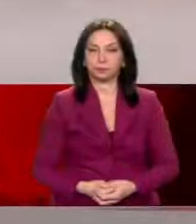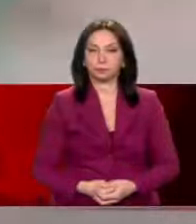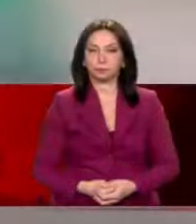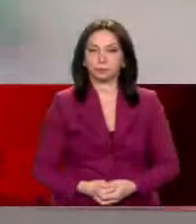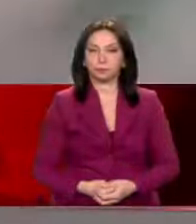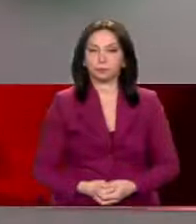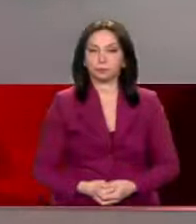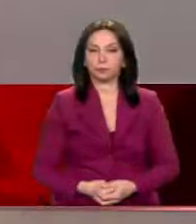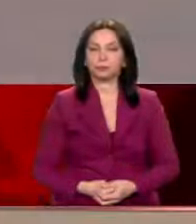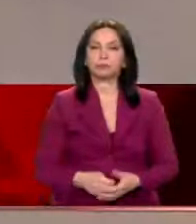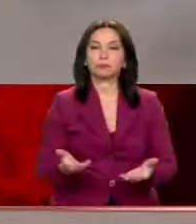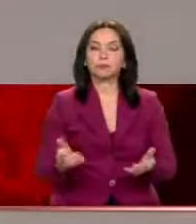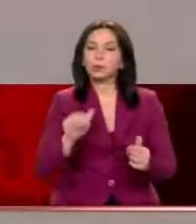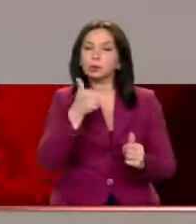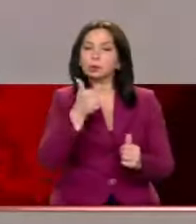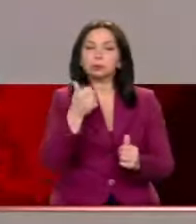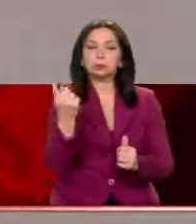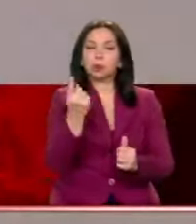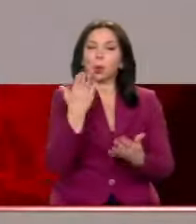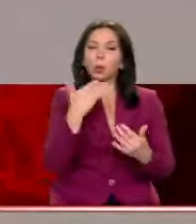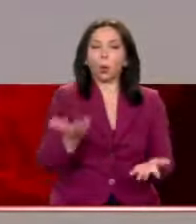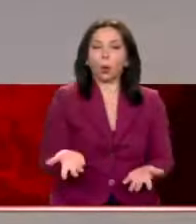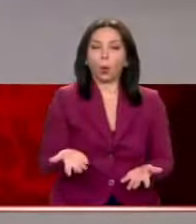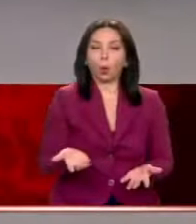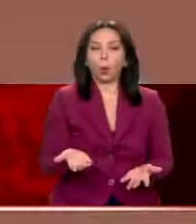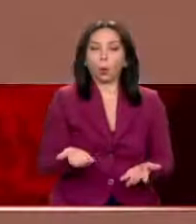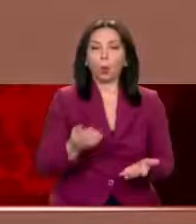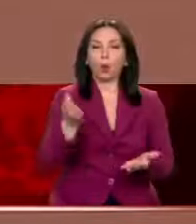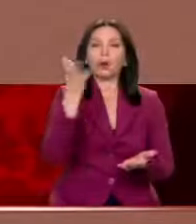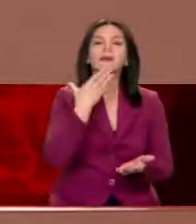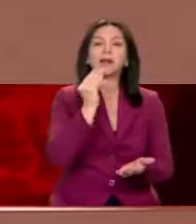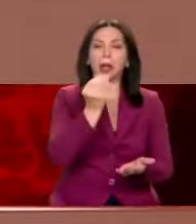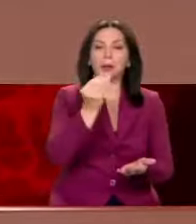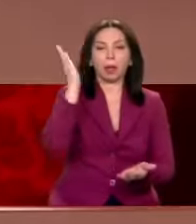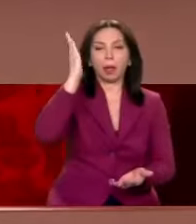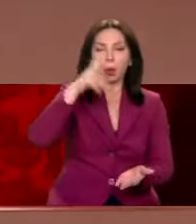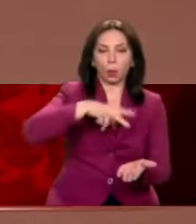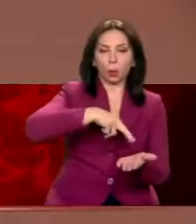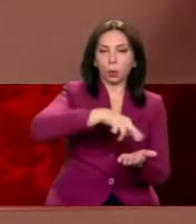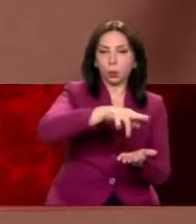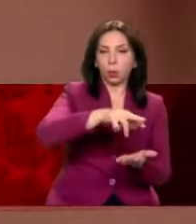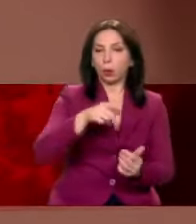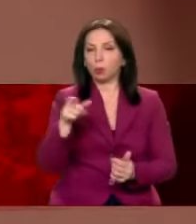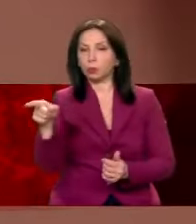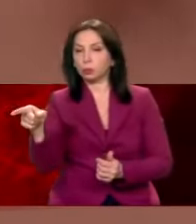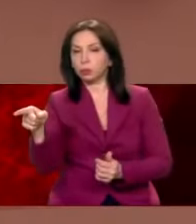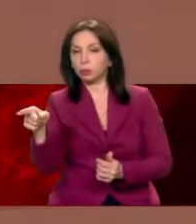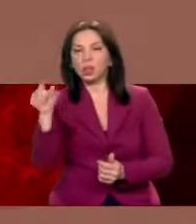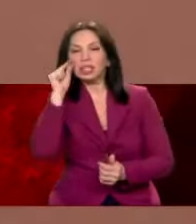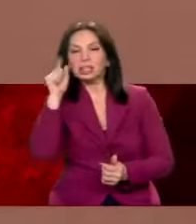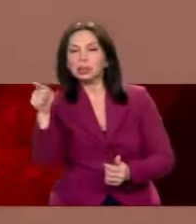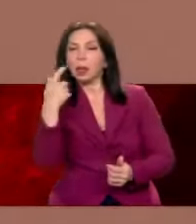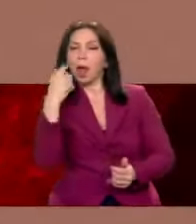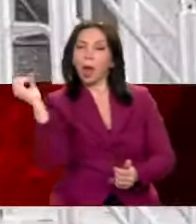Ne oluyor ya? Durup dururken yoldan geçen gençleri önce korkuttular, sonra darp ettiler. Neyse ki o zorbalık yanlarına